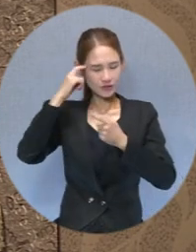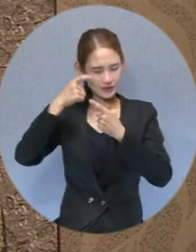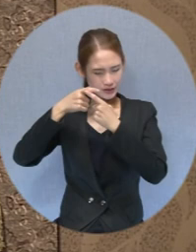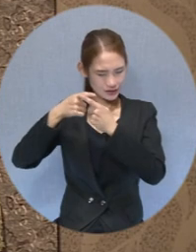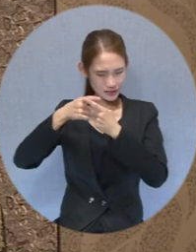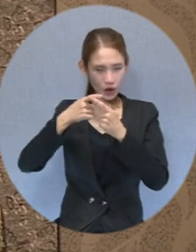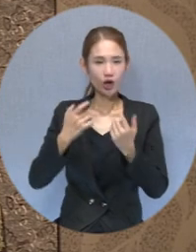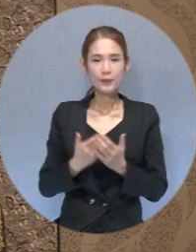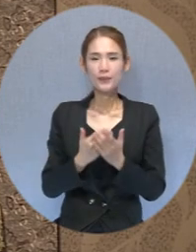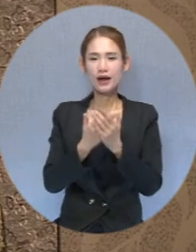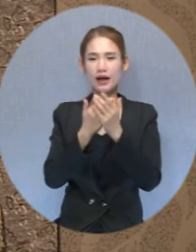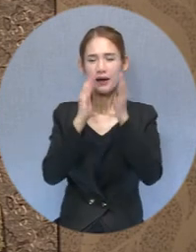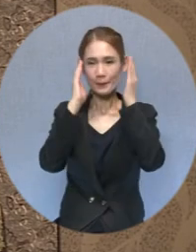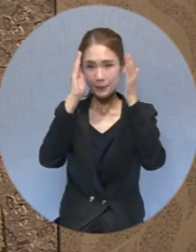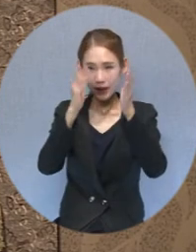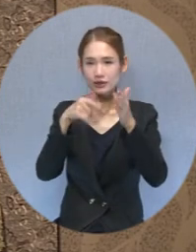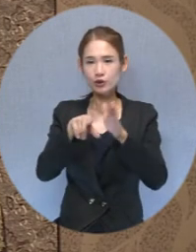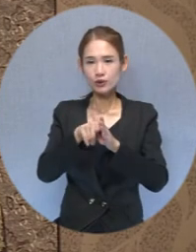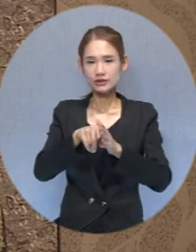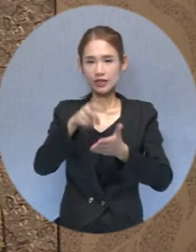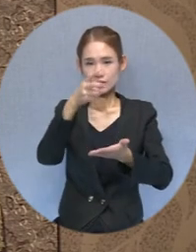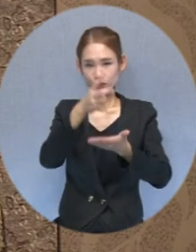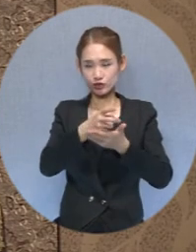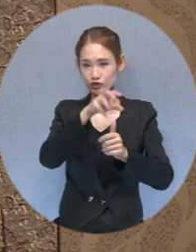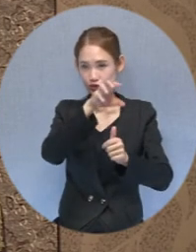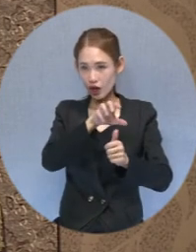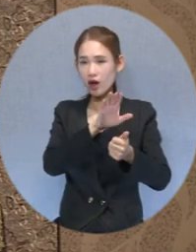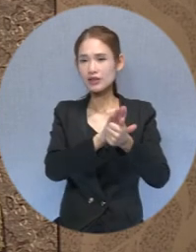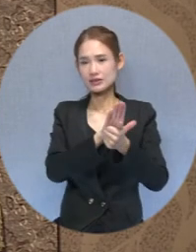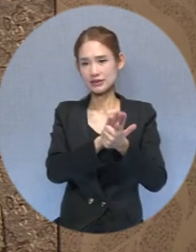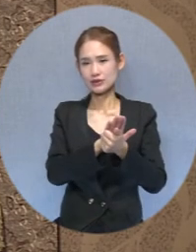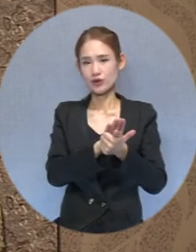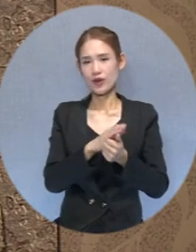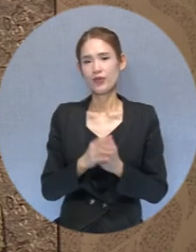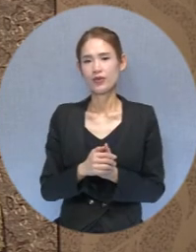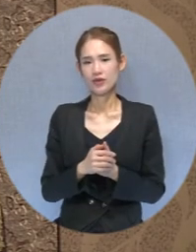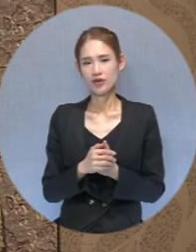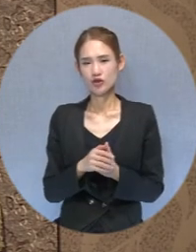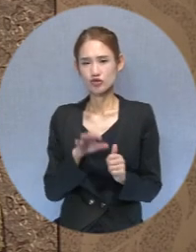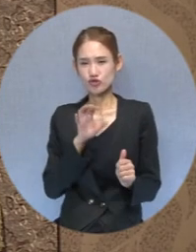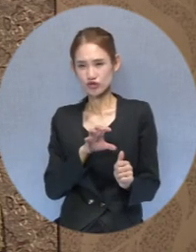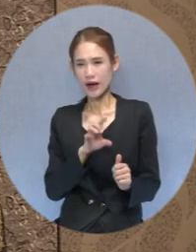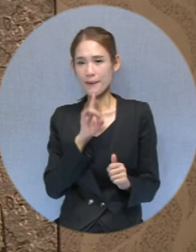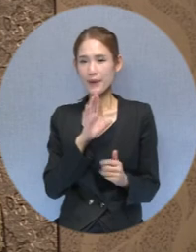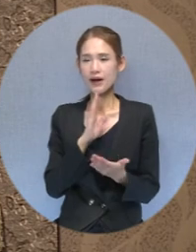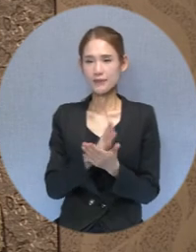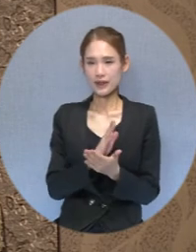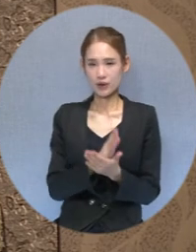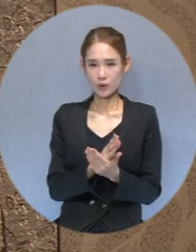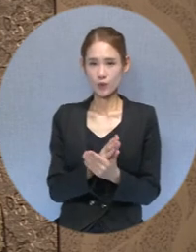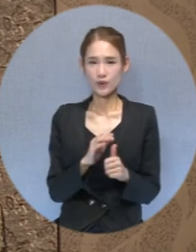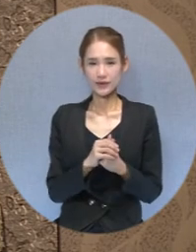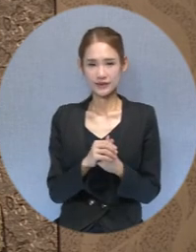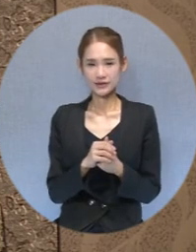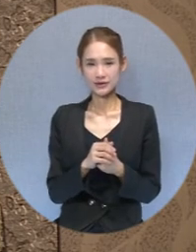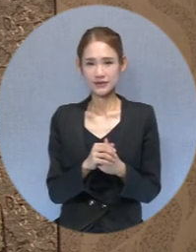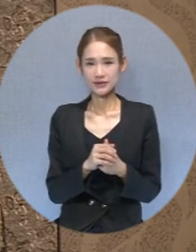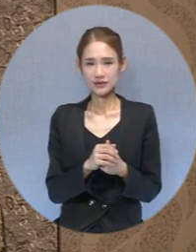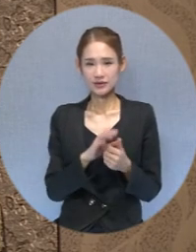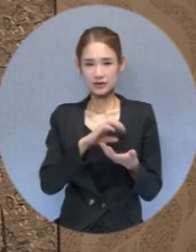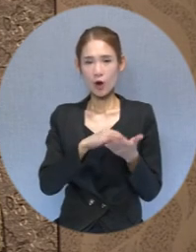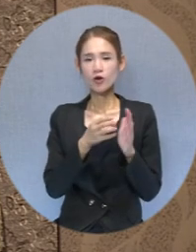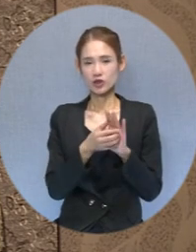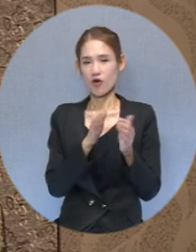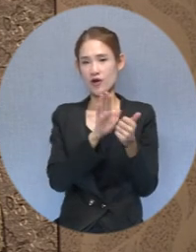방향으로 발전할 수 있도록 규제를 하고 지원을 할 것인가. 네. 규제만 해서는 되지 않고 또 지원도 해줘야 될 거 아닙니까? 적절한